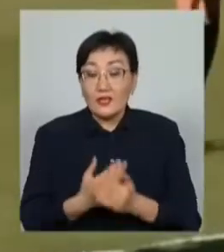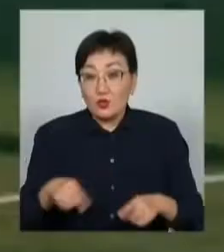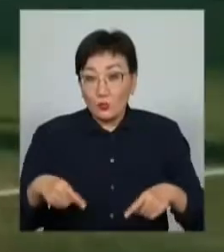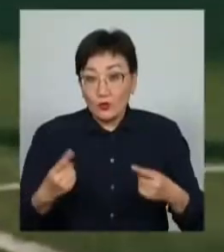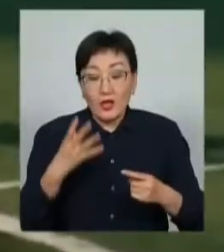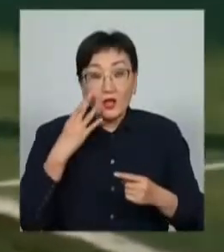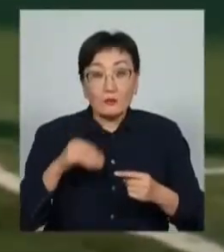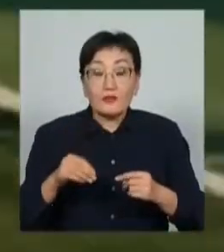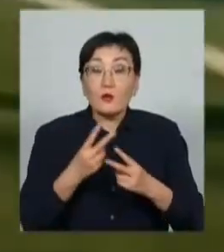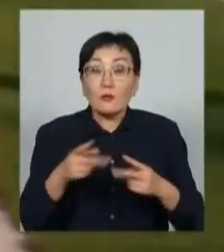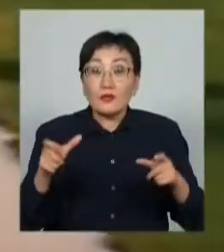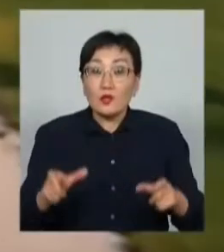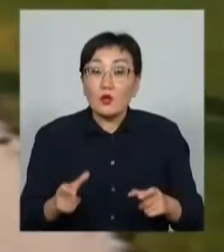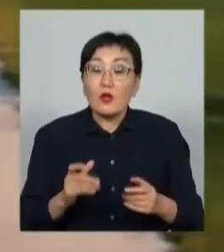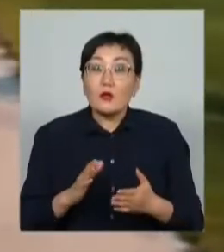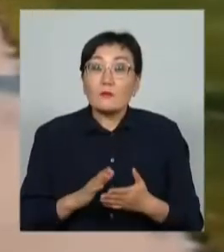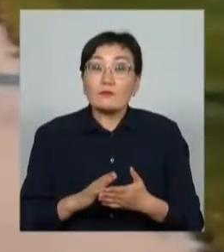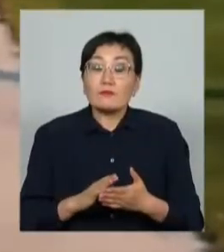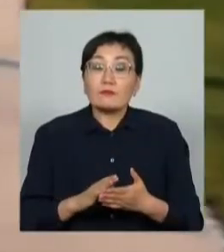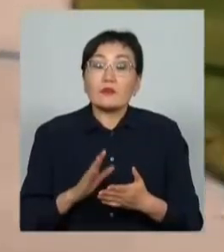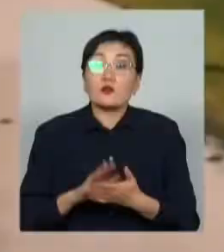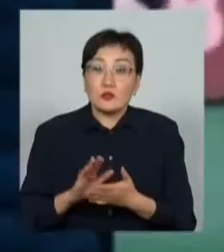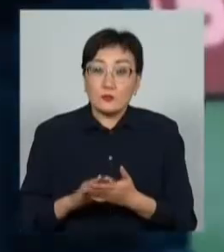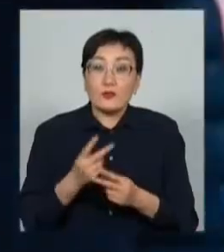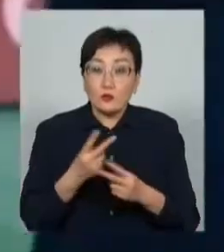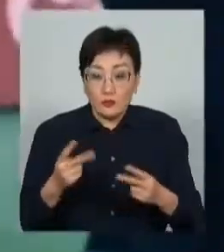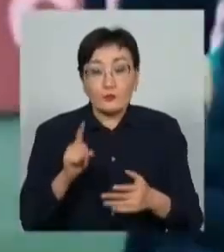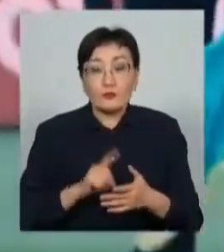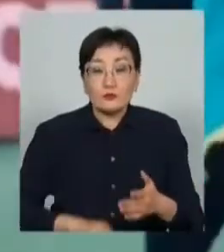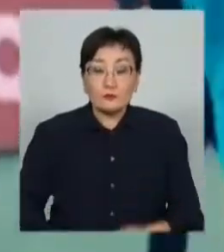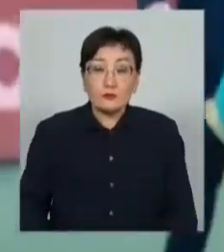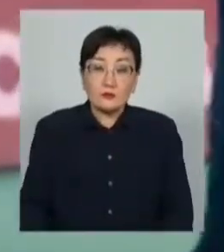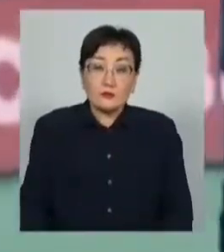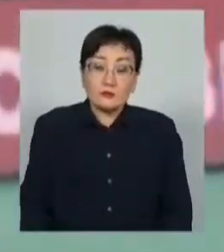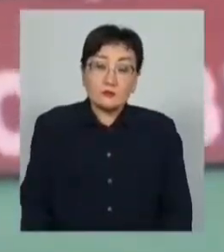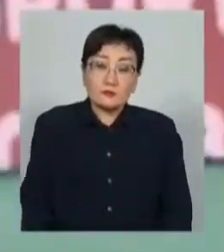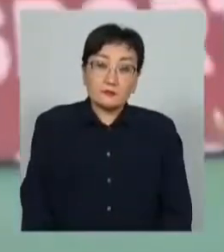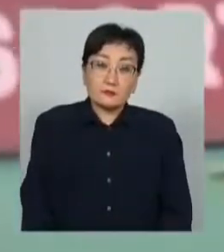келіп, алматылық жанкүйерлердің қошеметіне бөленеді деп үміттенеміз. Мерей Қанапиянов, Ғани Қалауов, Алматы телеарнасы.